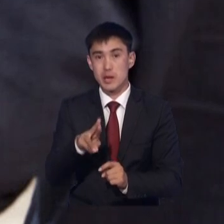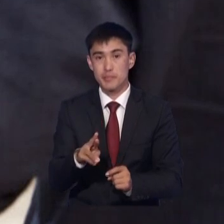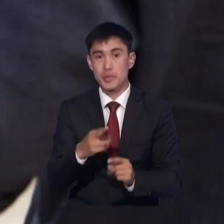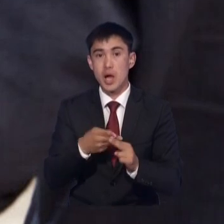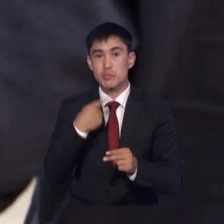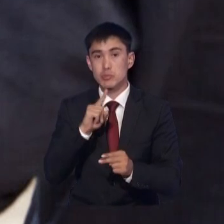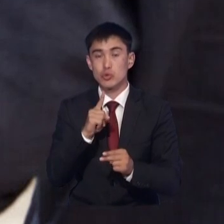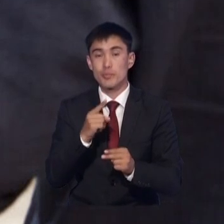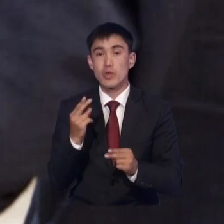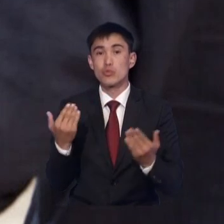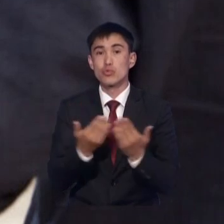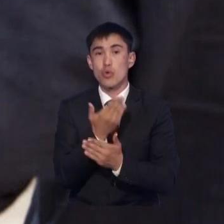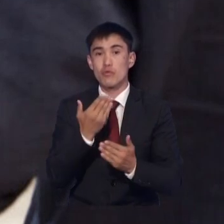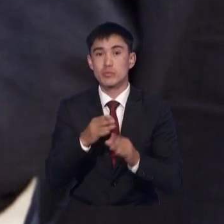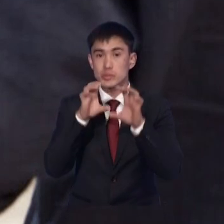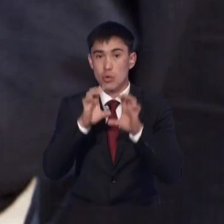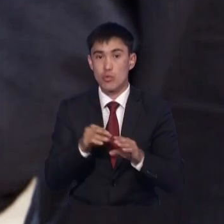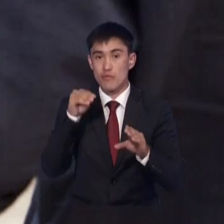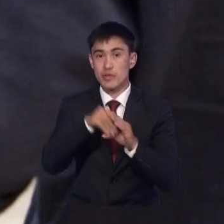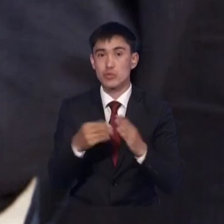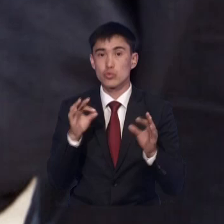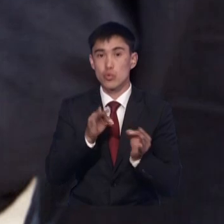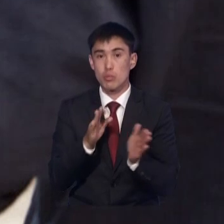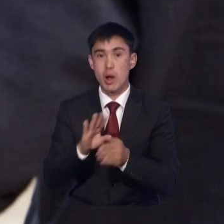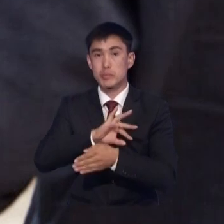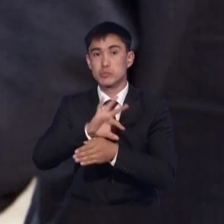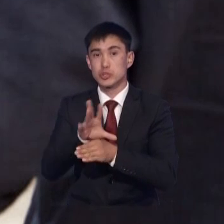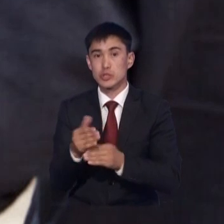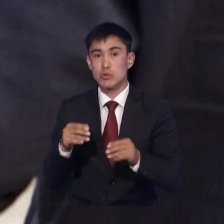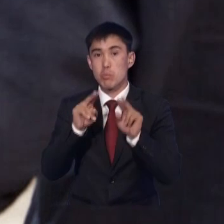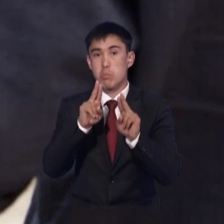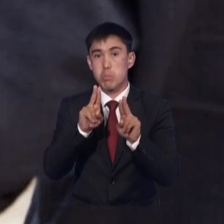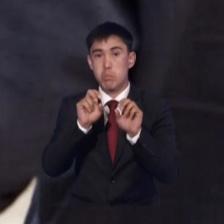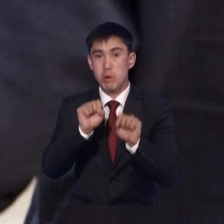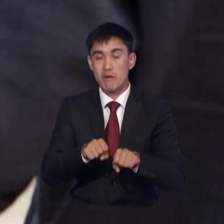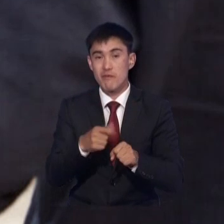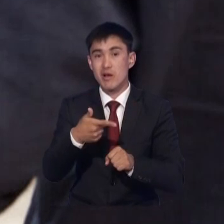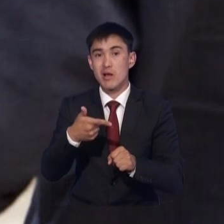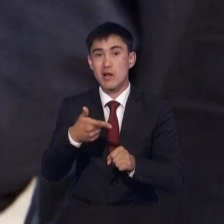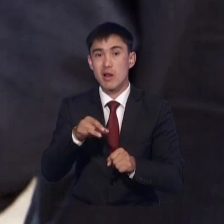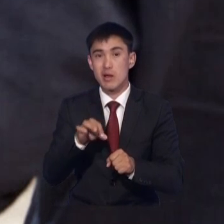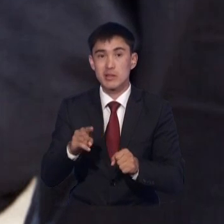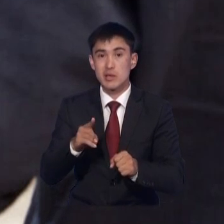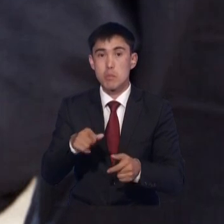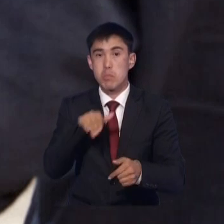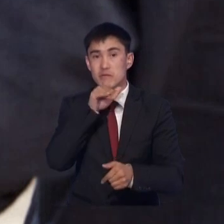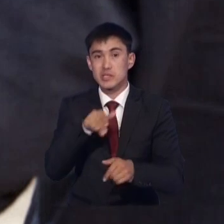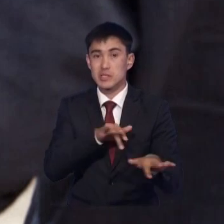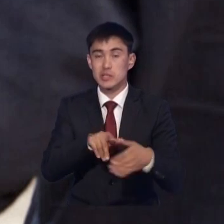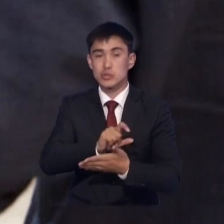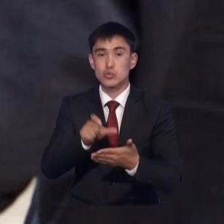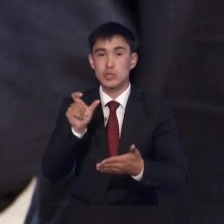стоит отметить что новым законом введены нормы по обеспечению правовых гарантий профессиональной деятельности